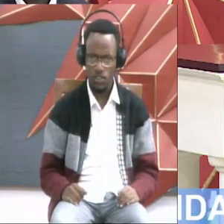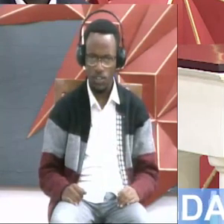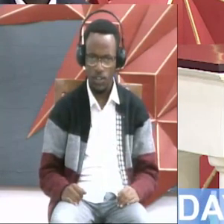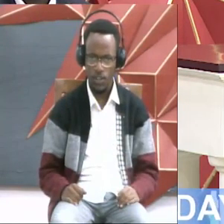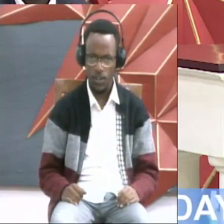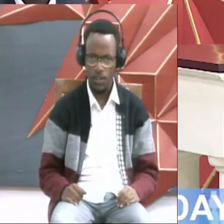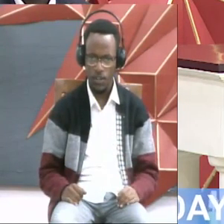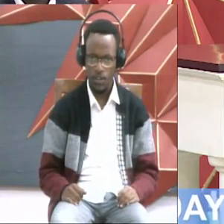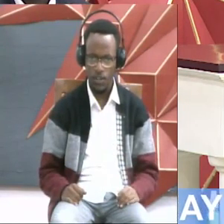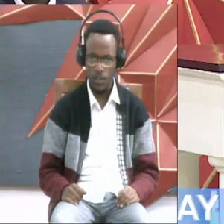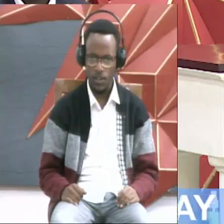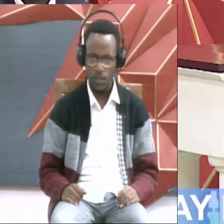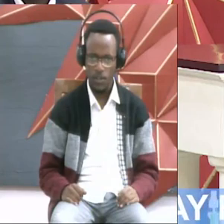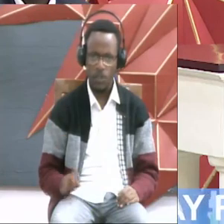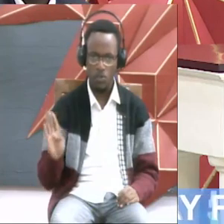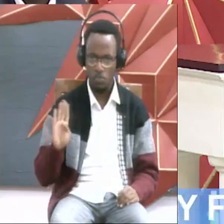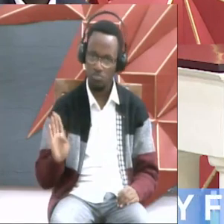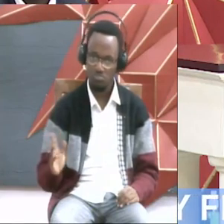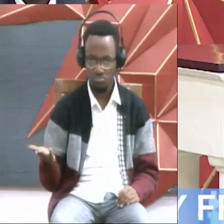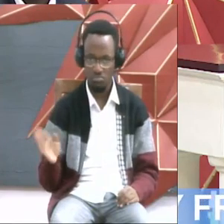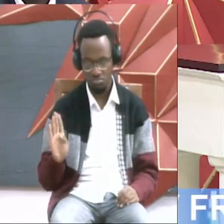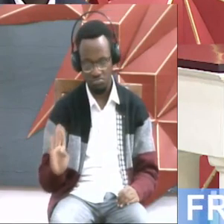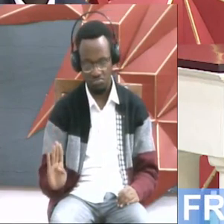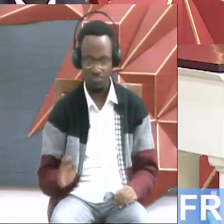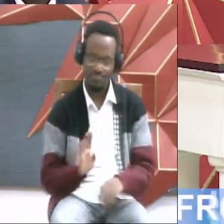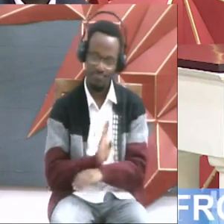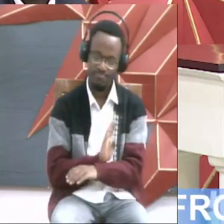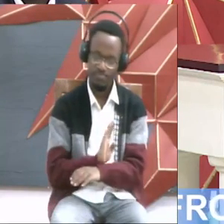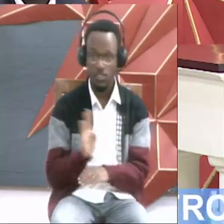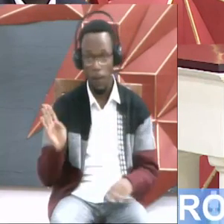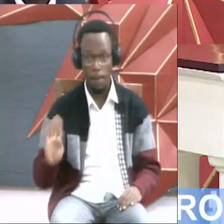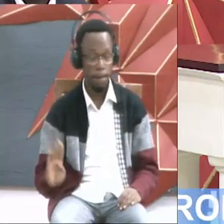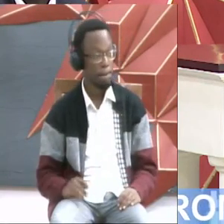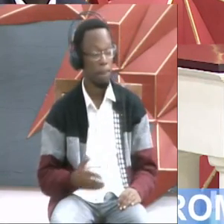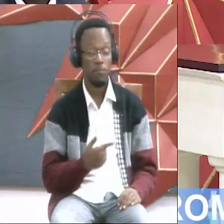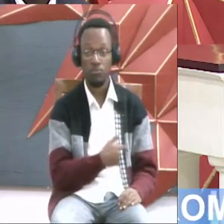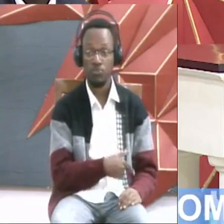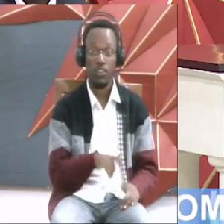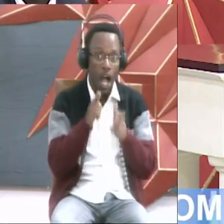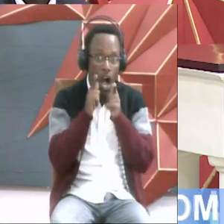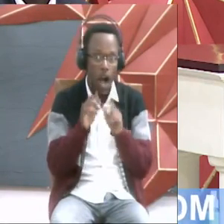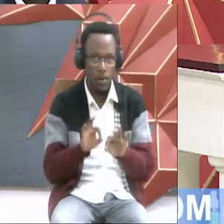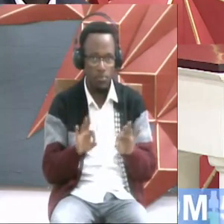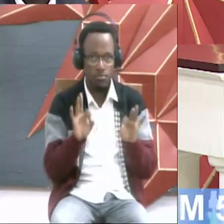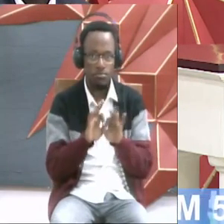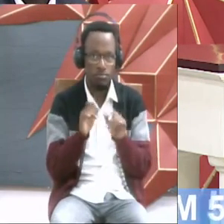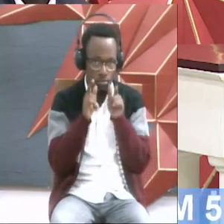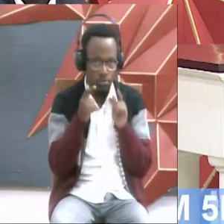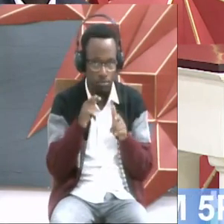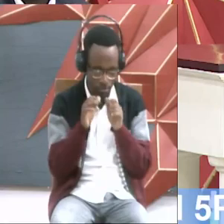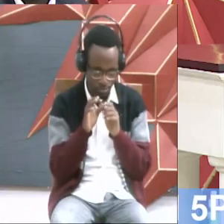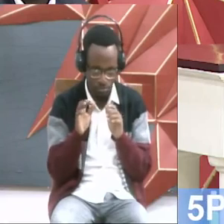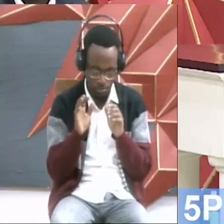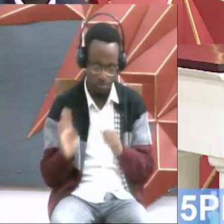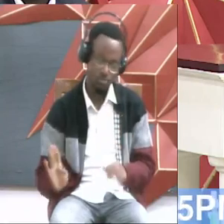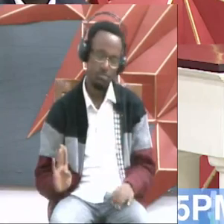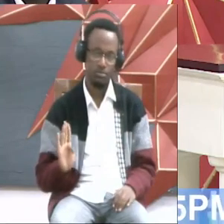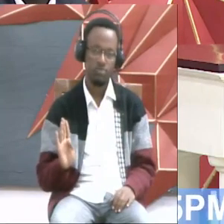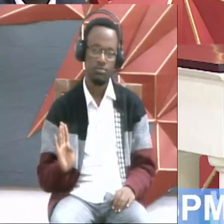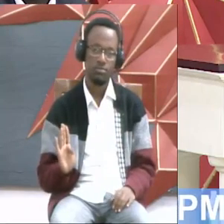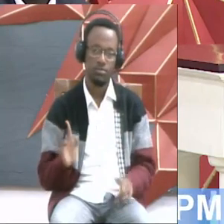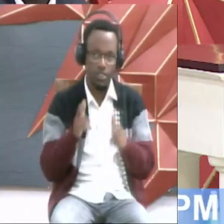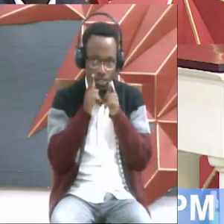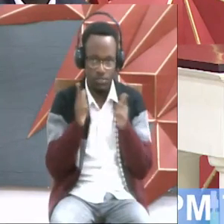ariko umaze kutubwiriza ni Jérôme. C'est lui qui vient de nous prêcher, c'est le frère Jérôme. C'est le pasteur